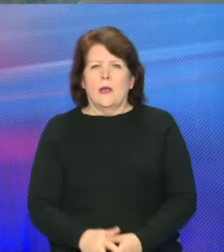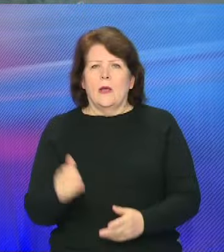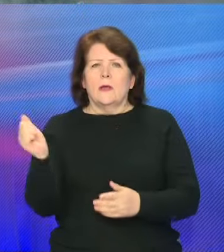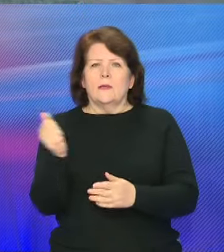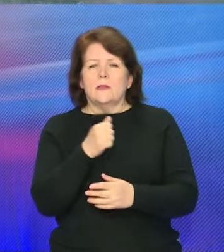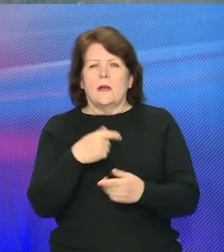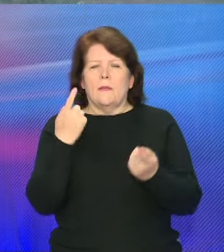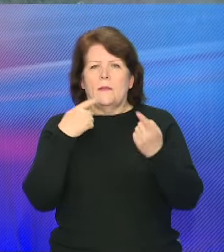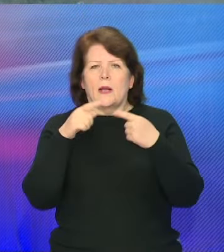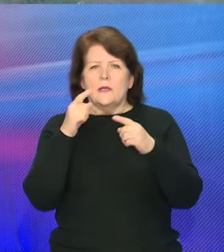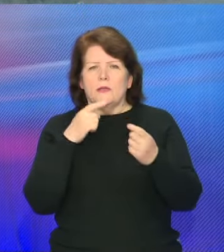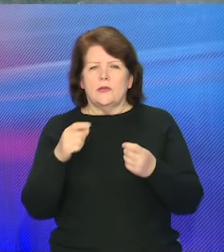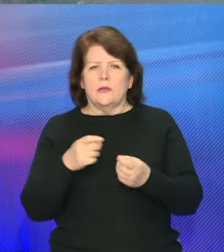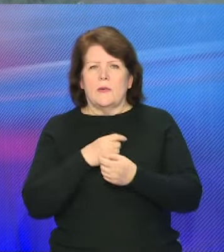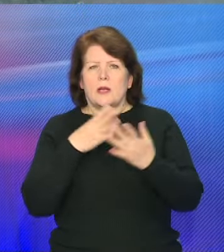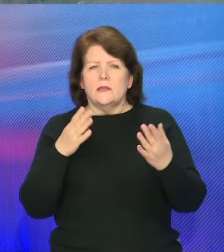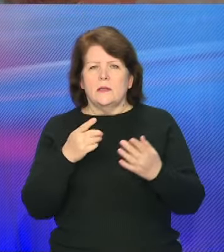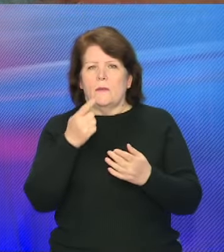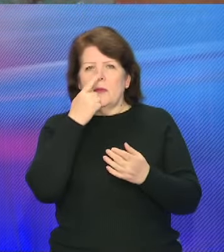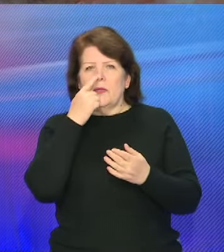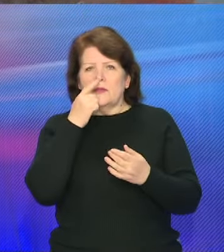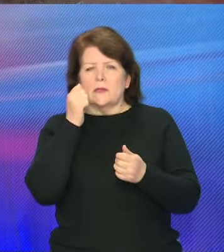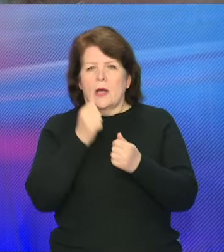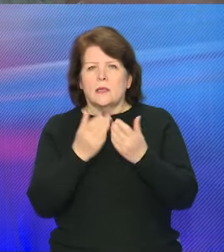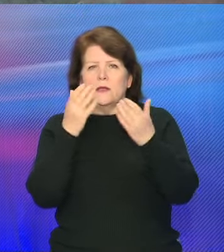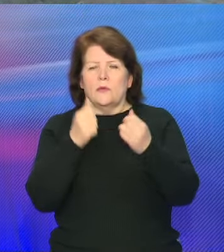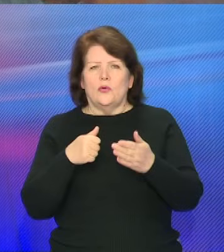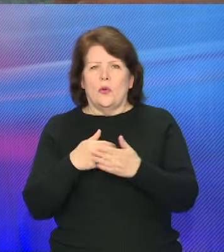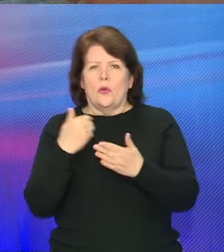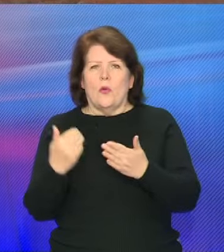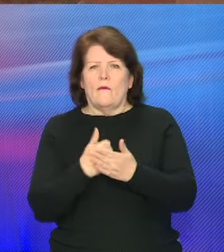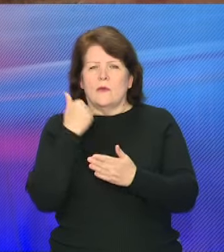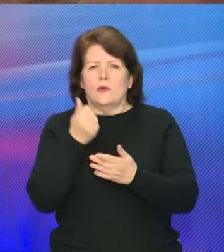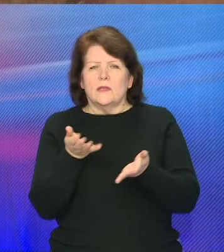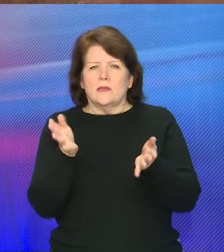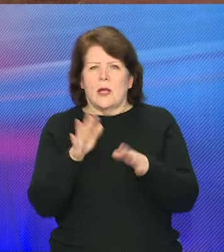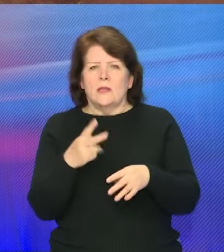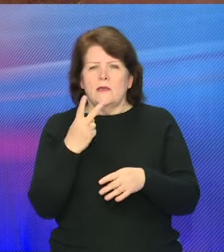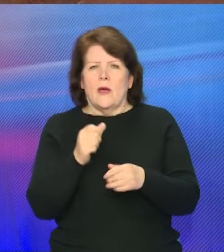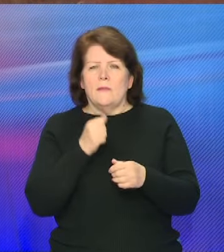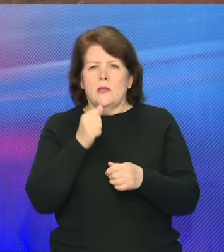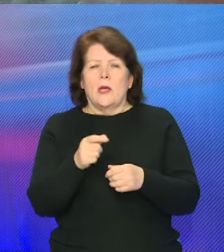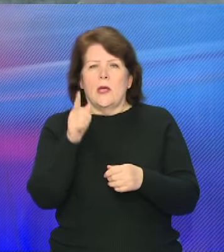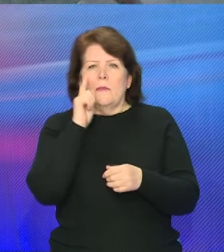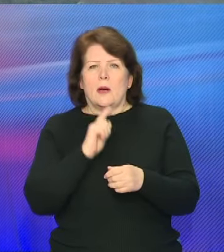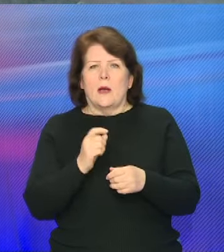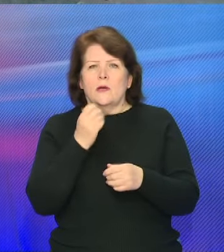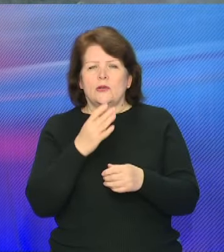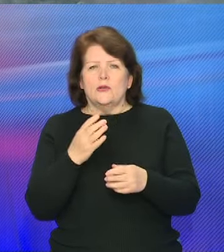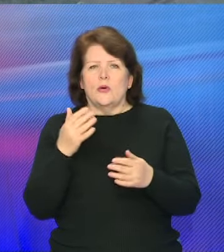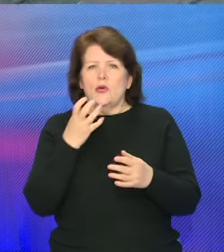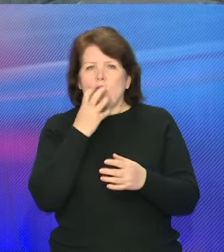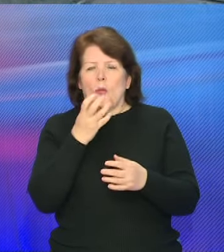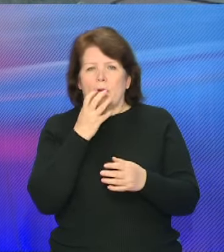Самое казачное свято наближается с каждым днем. До Нового года засталось 2 месяца. И хотя на улице покуль стоит теплое для другой